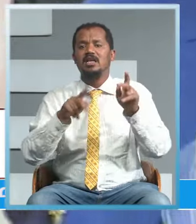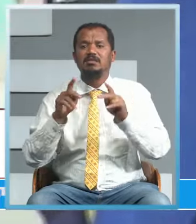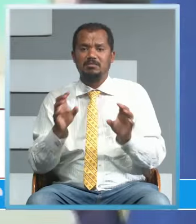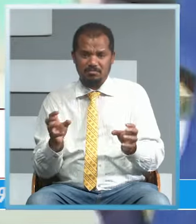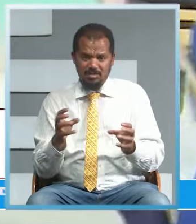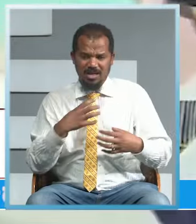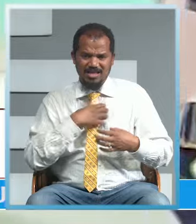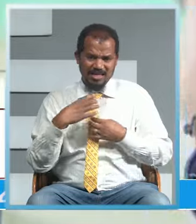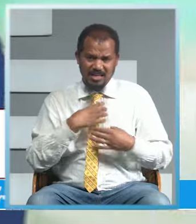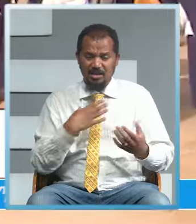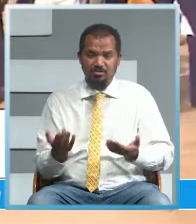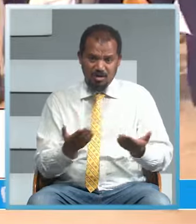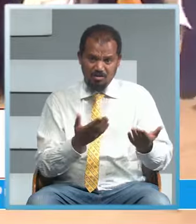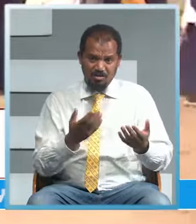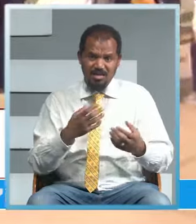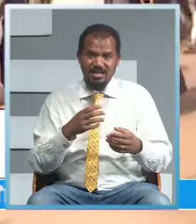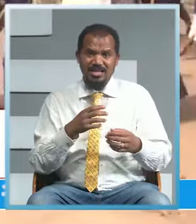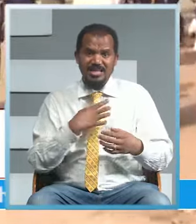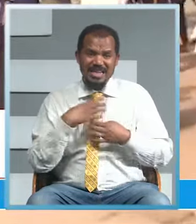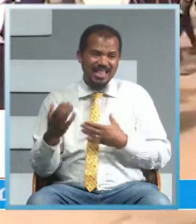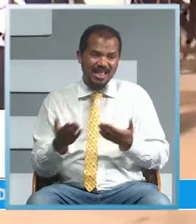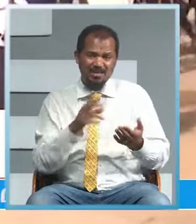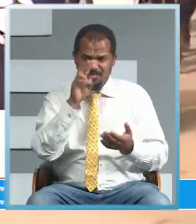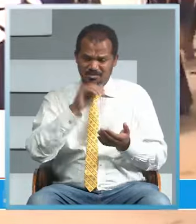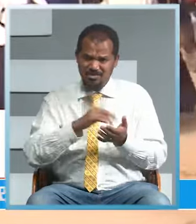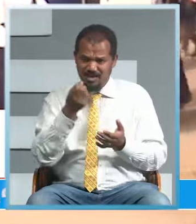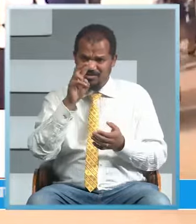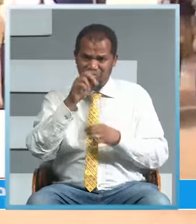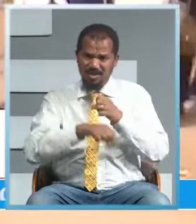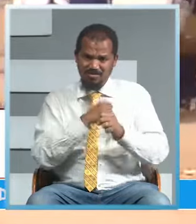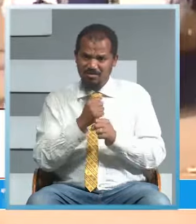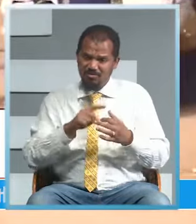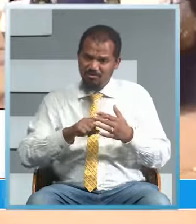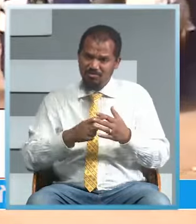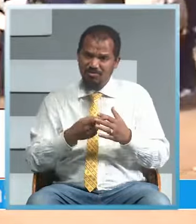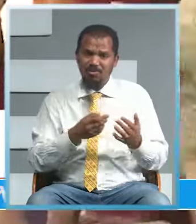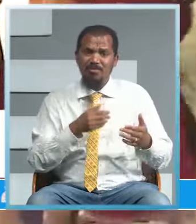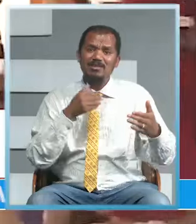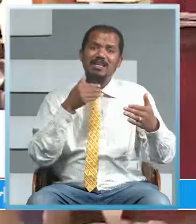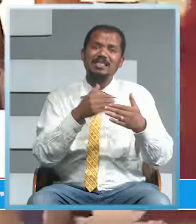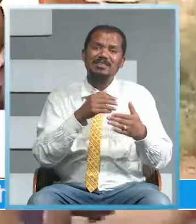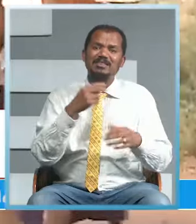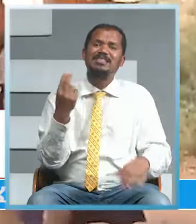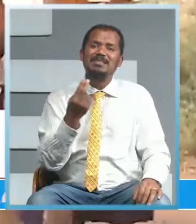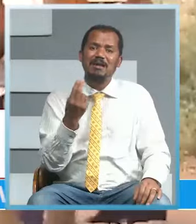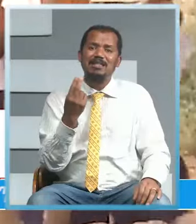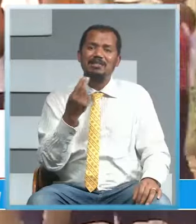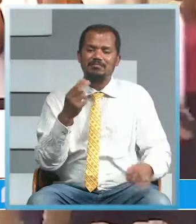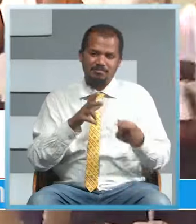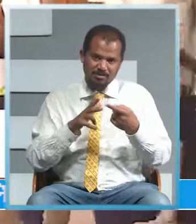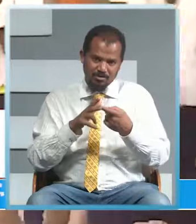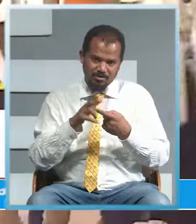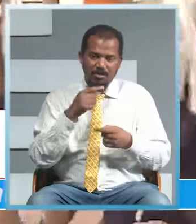ነጻ የህዝብ ሚዲያ ቅሬታቸውን ገልጸዋል። ቅሬታ አቅራቢዎቹ ከ2012 ዓ.ም ጀምሮ የሚደርሳቸው ጥቅማ